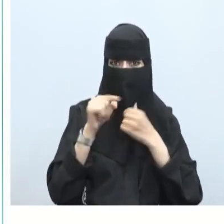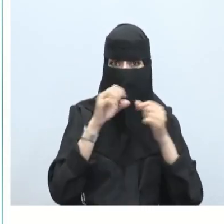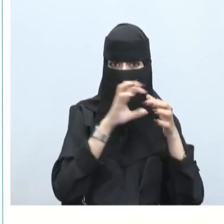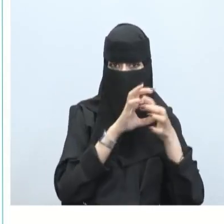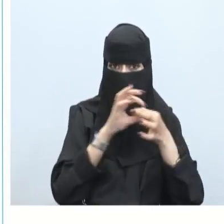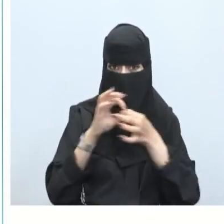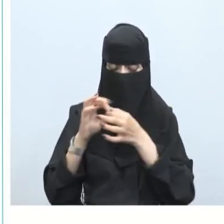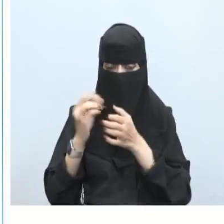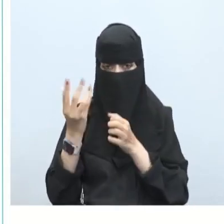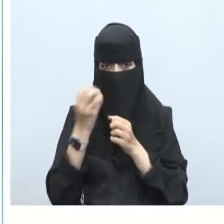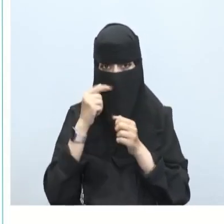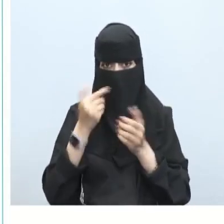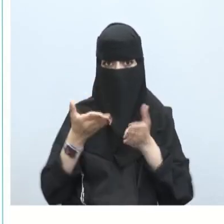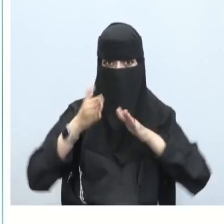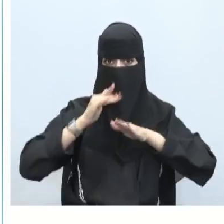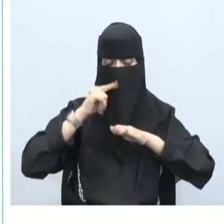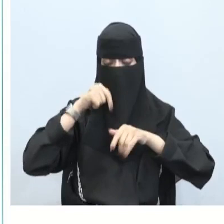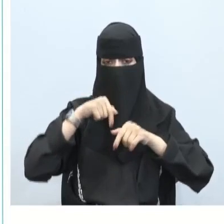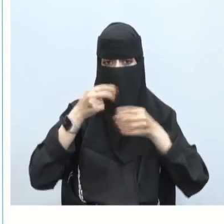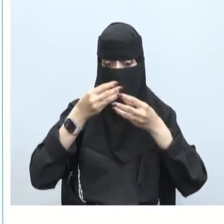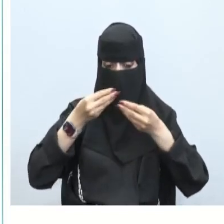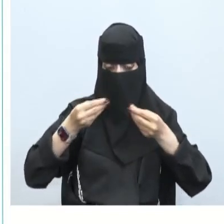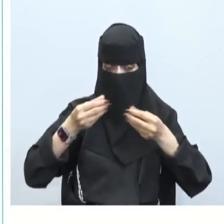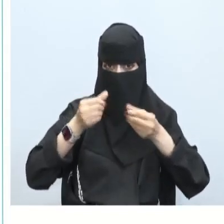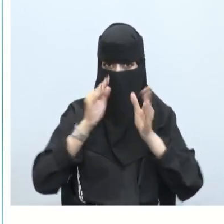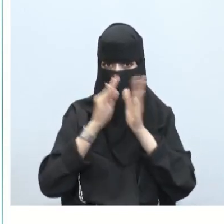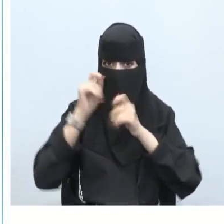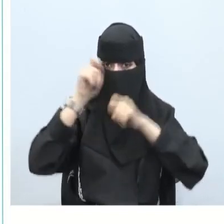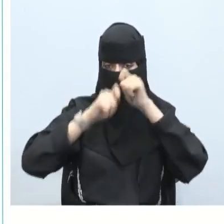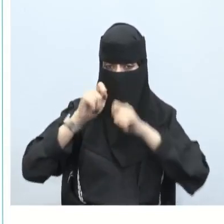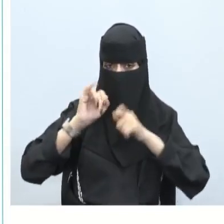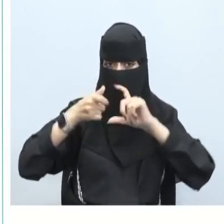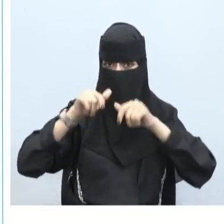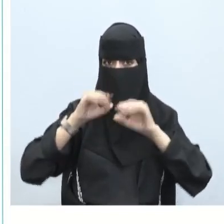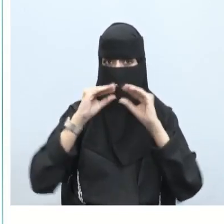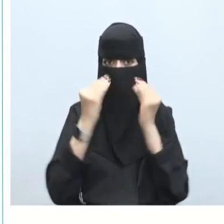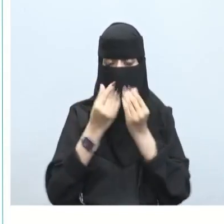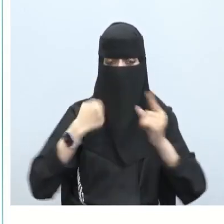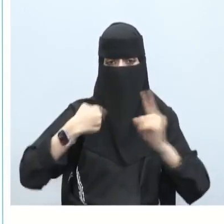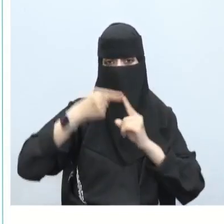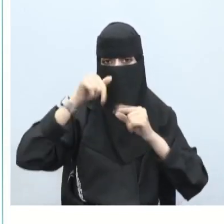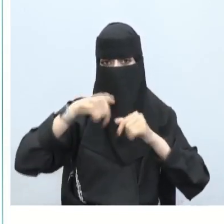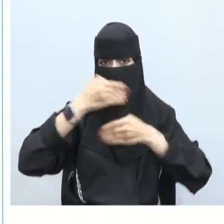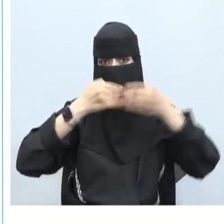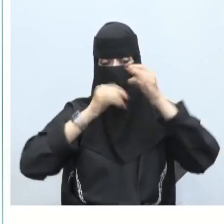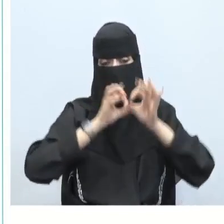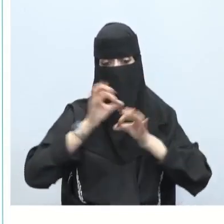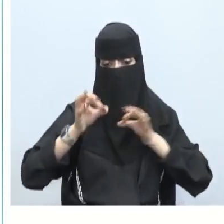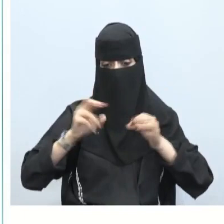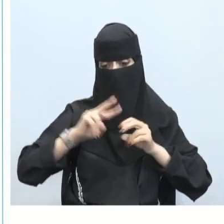ذكرنا هي تتعلق باكبر من خلال مواد خام وكذلك العمليات في منظمات والادارات واهدافها وبناء